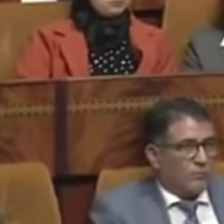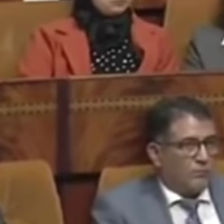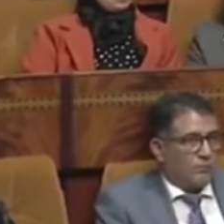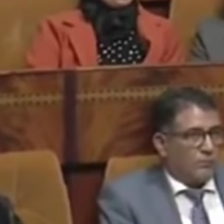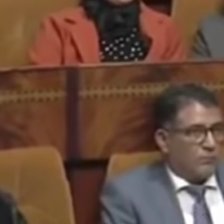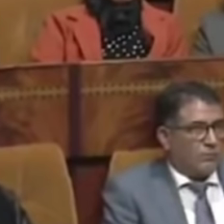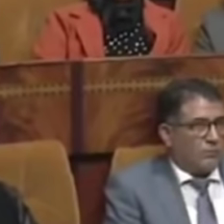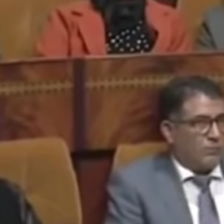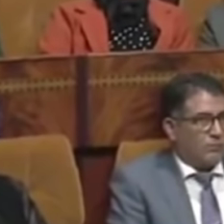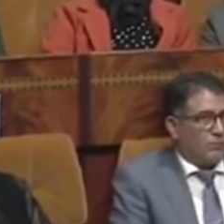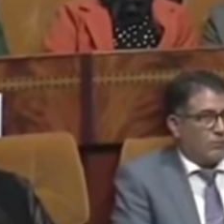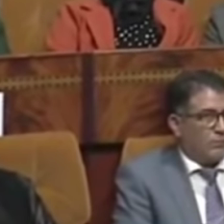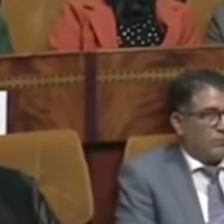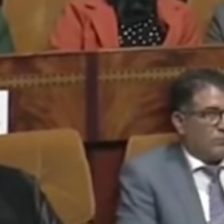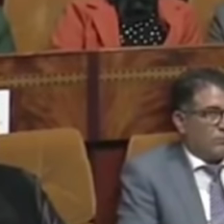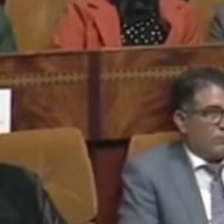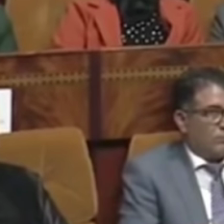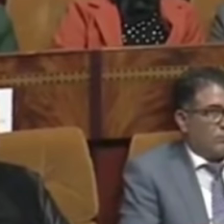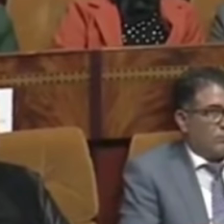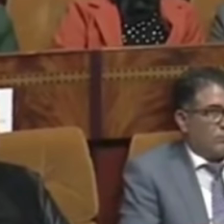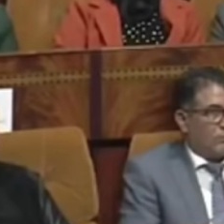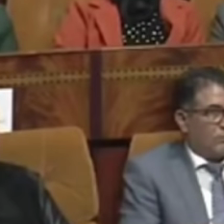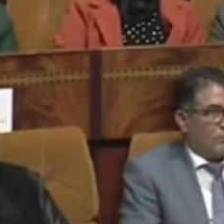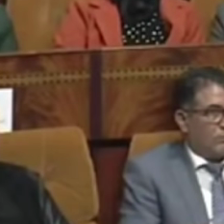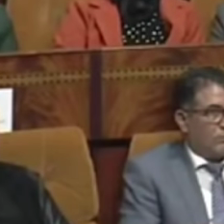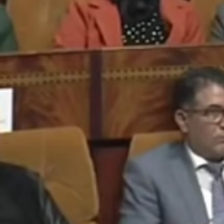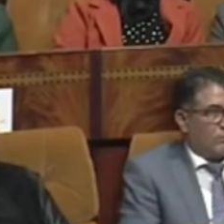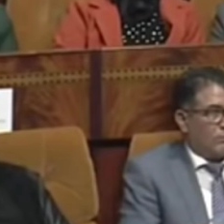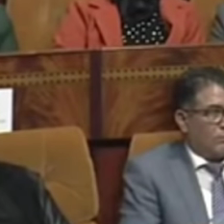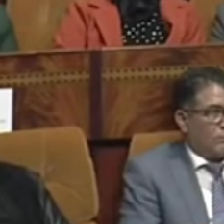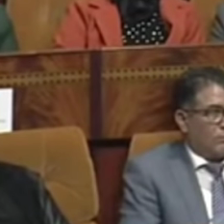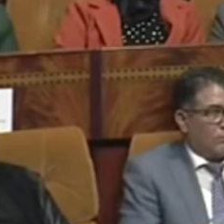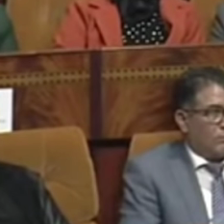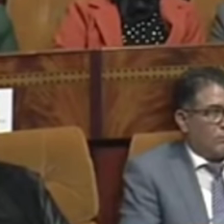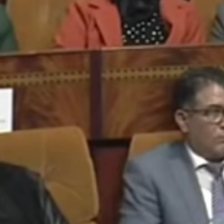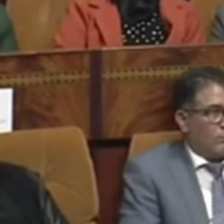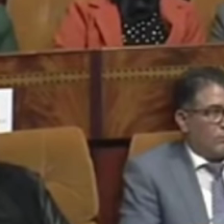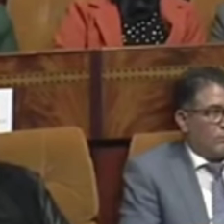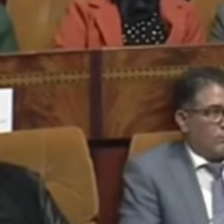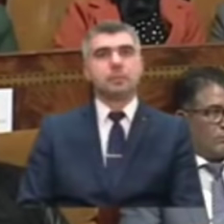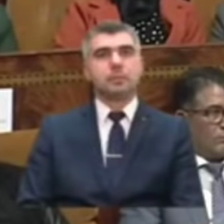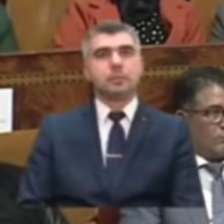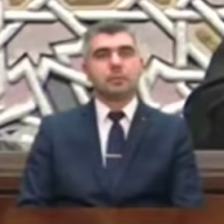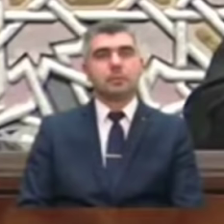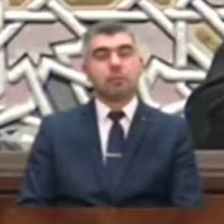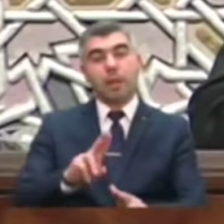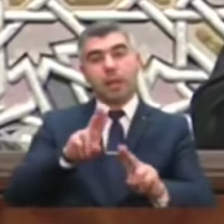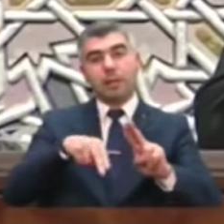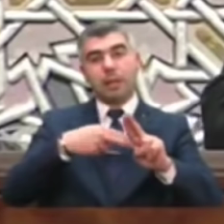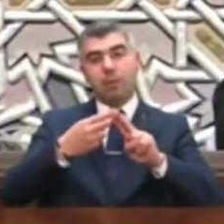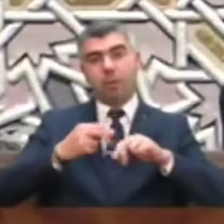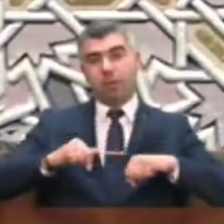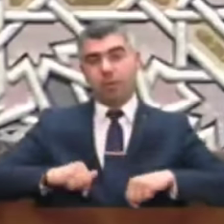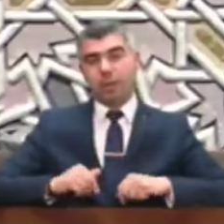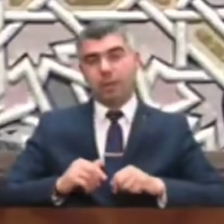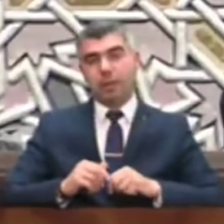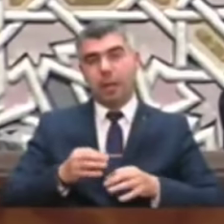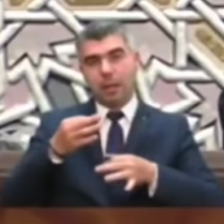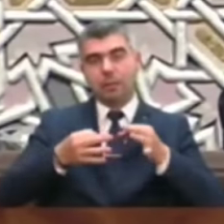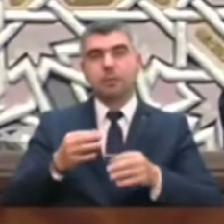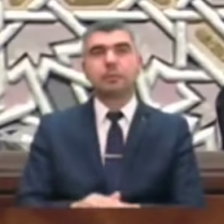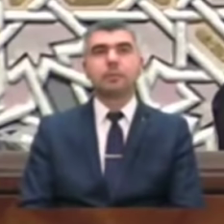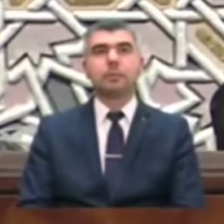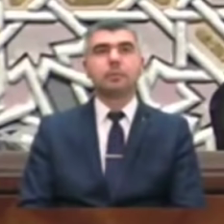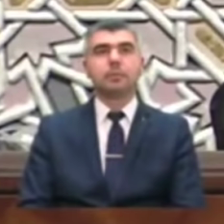الناس نضراني ونباط. تنمير السيد الوزير. جواب السيد الوزير. شكرا لا